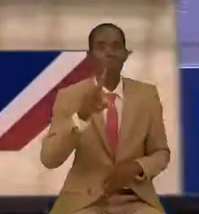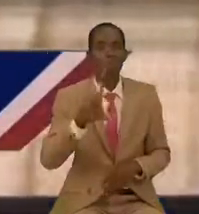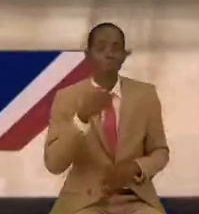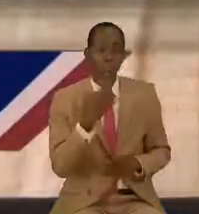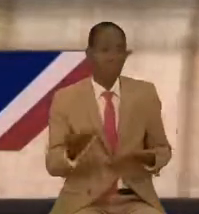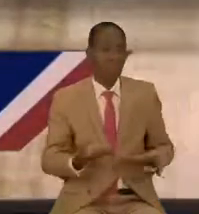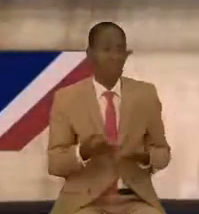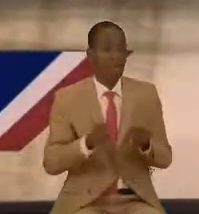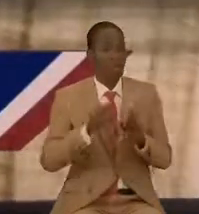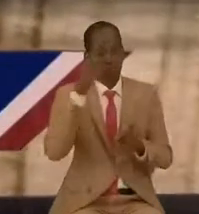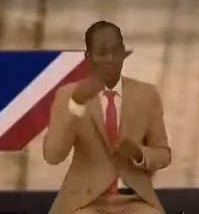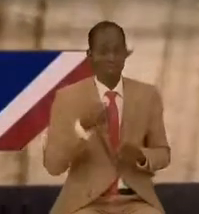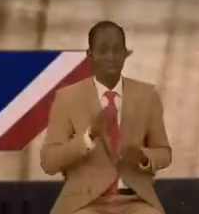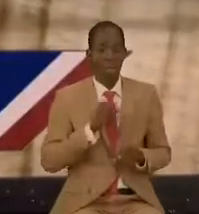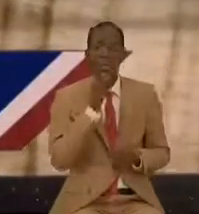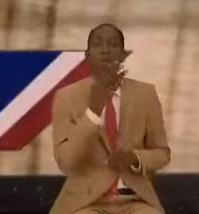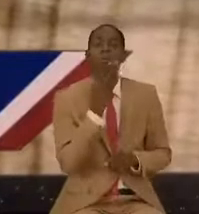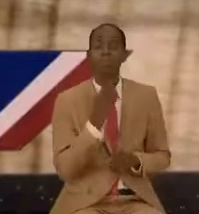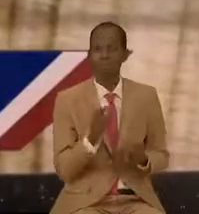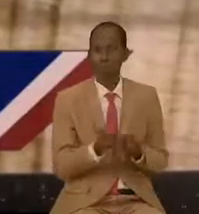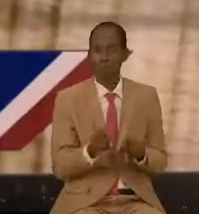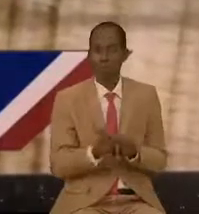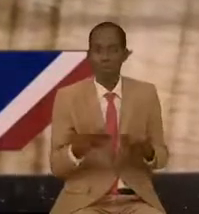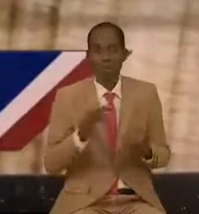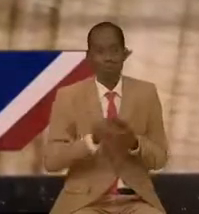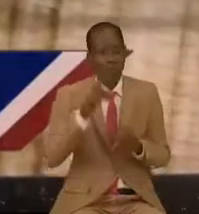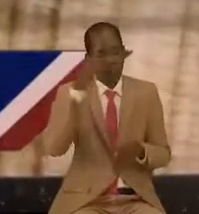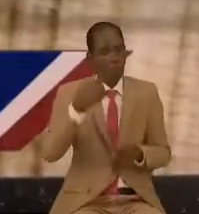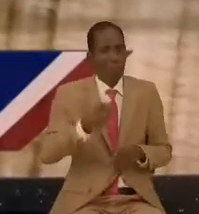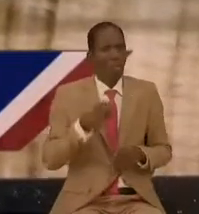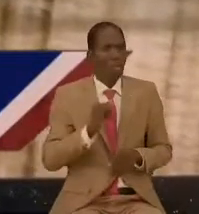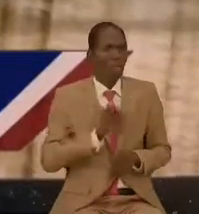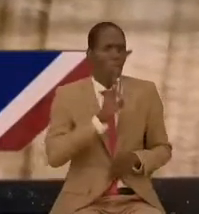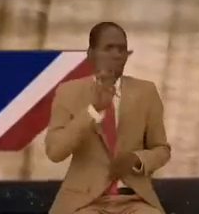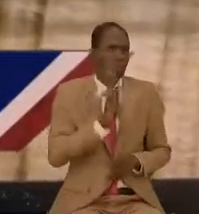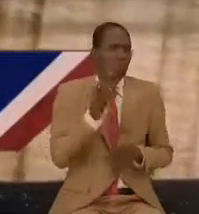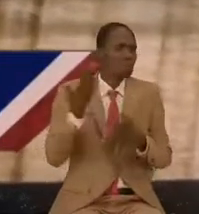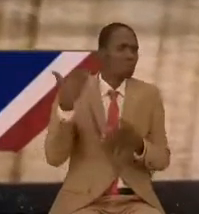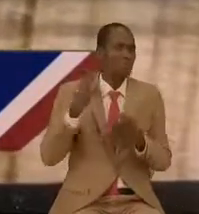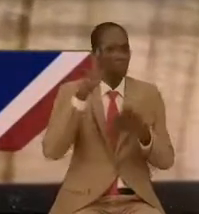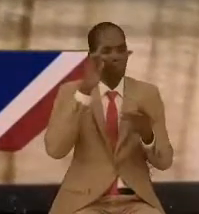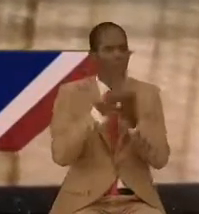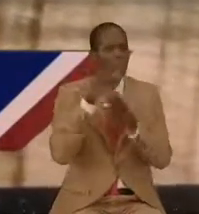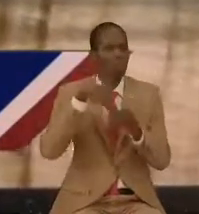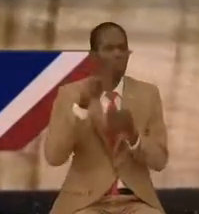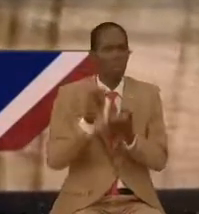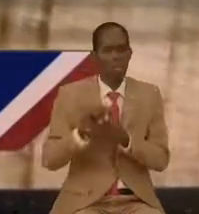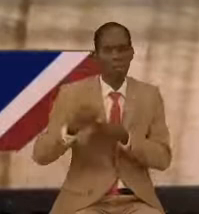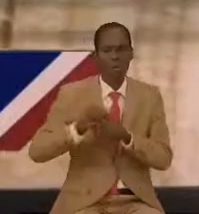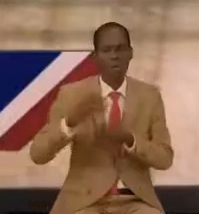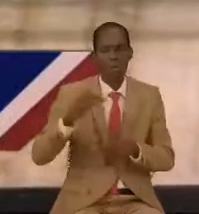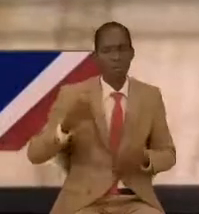L'apôtre dit que, quant à lui, et que je suis juif aussi, je croyais à la circoncision au